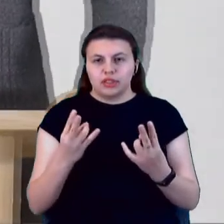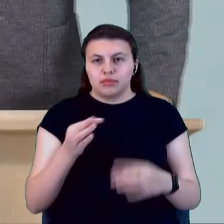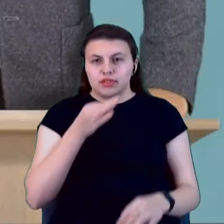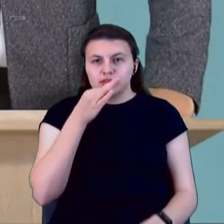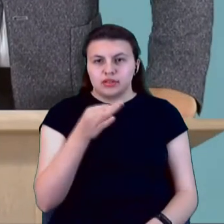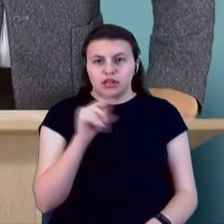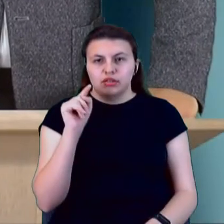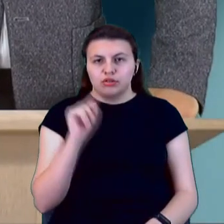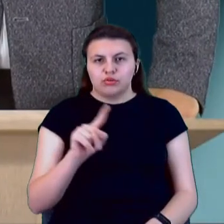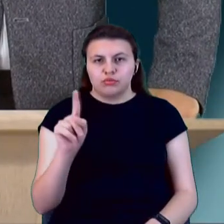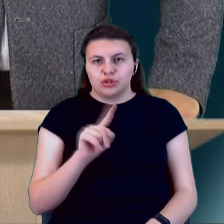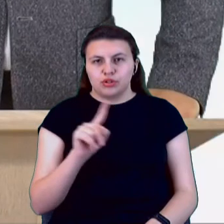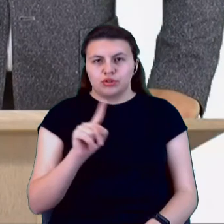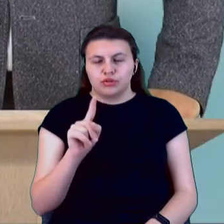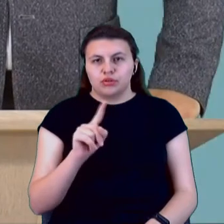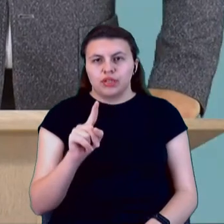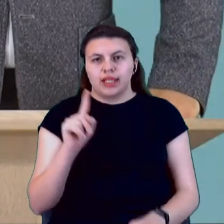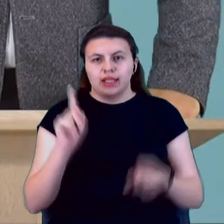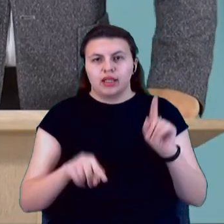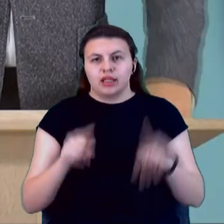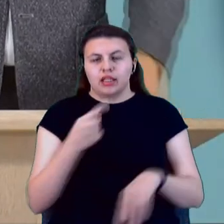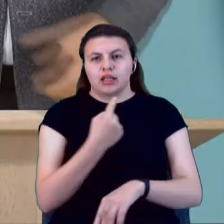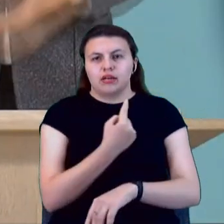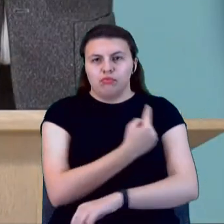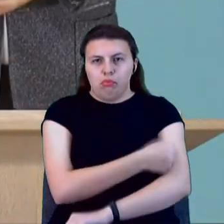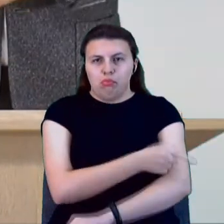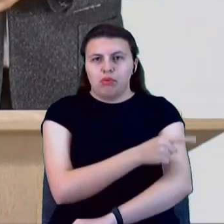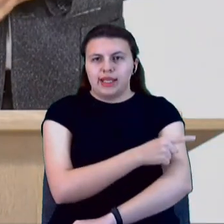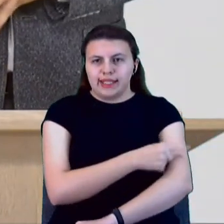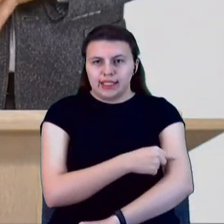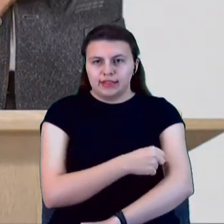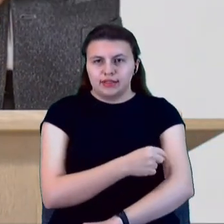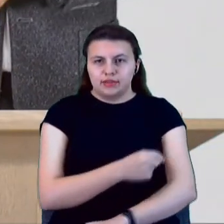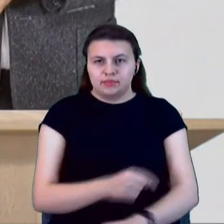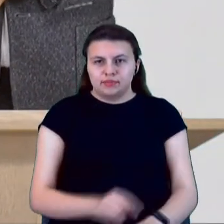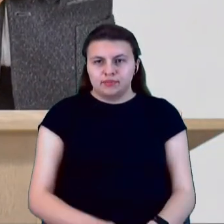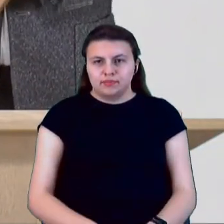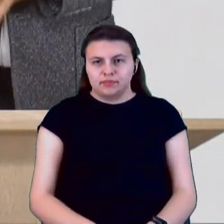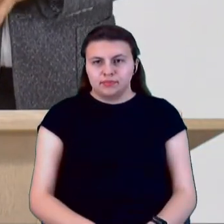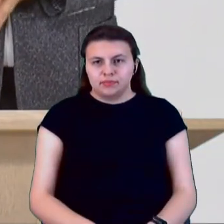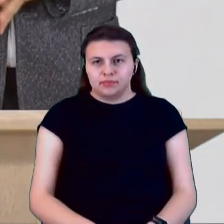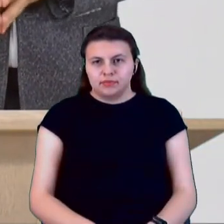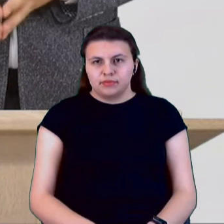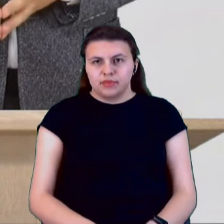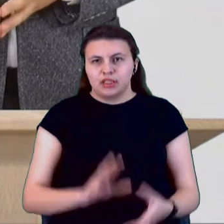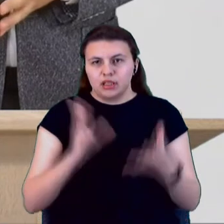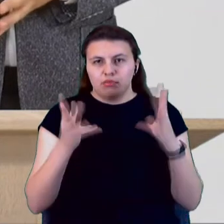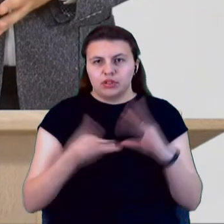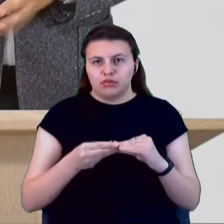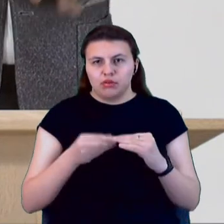что некоторые больницы, вот, исходя из объективно продуманных, да, пакетов